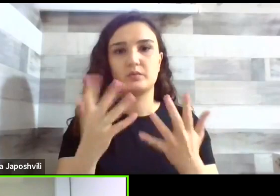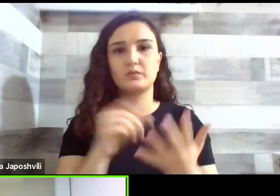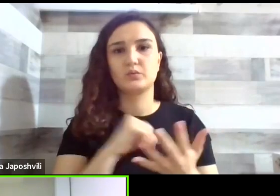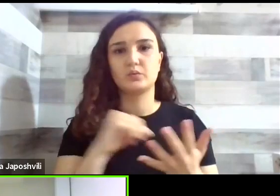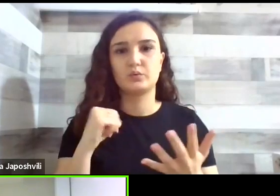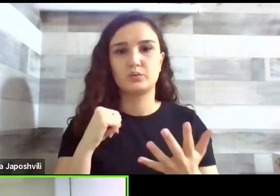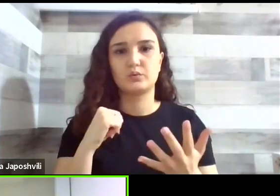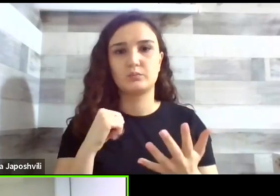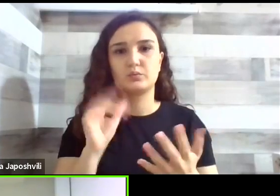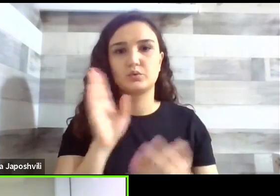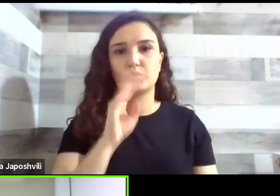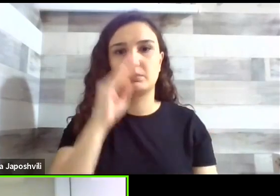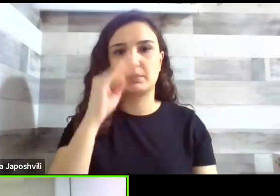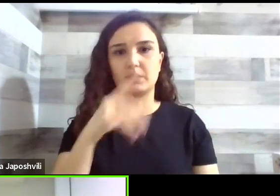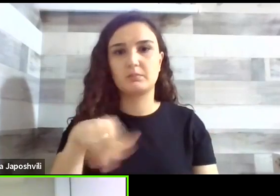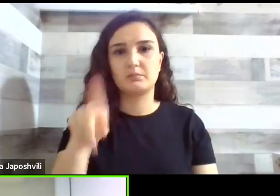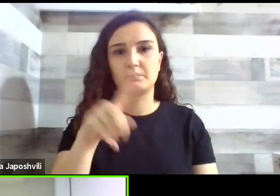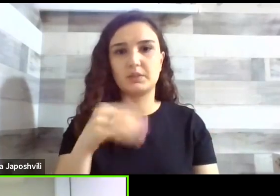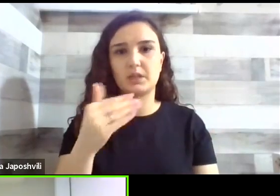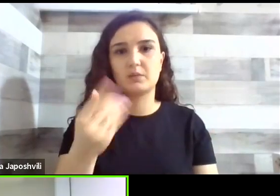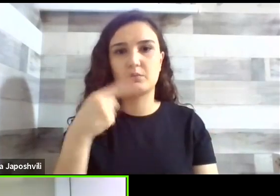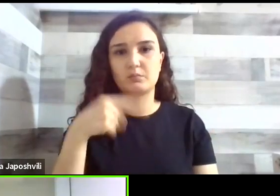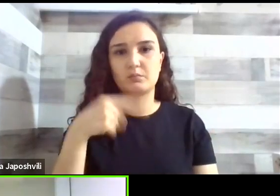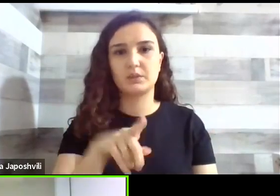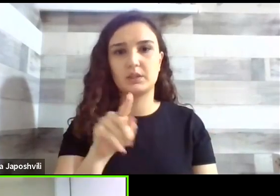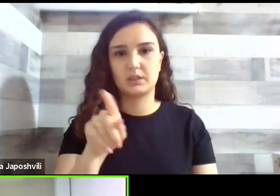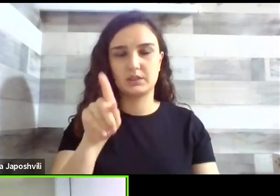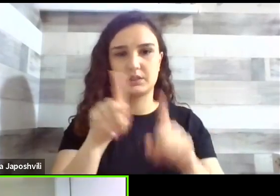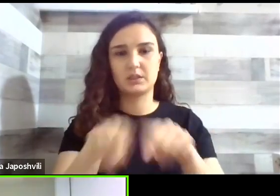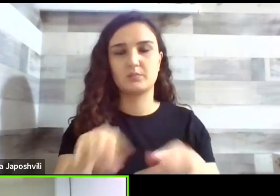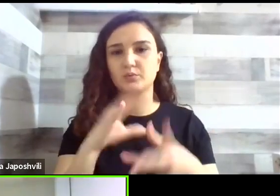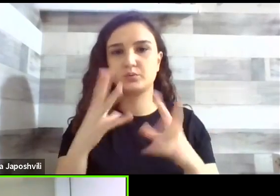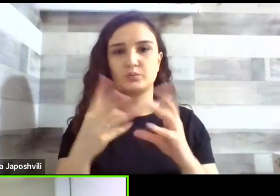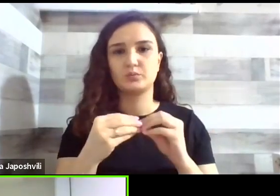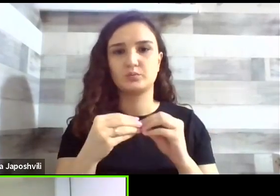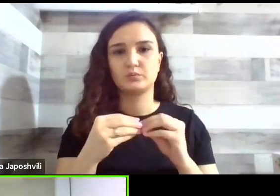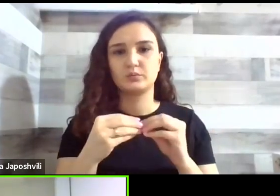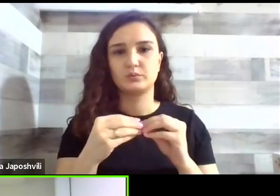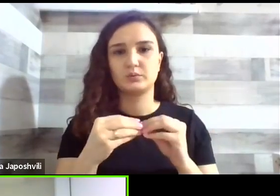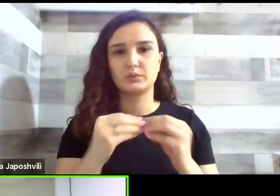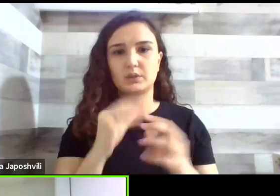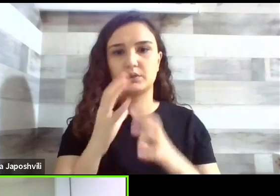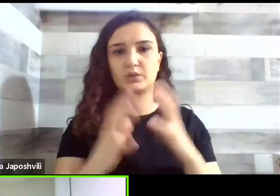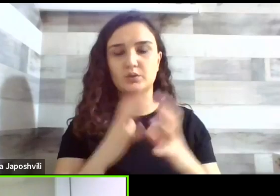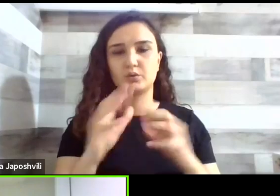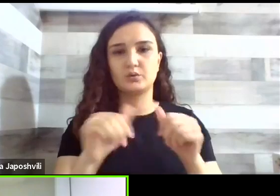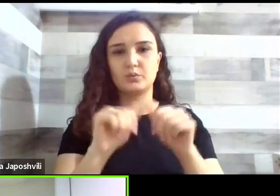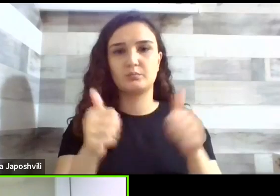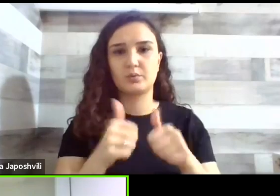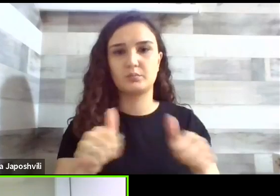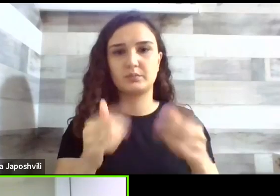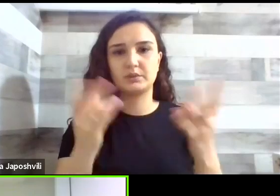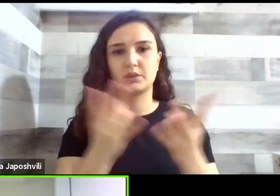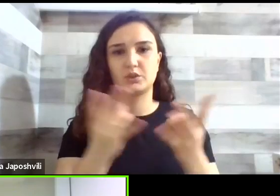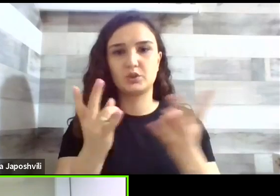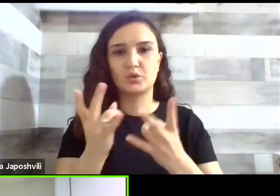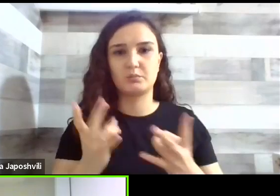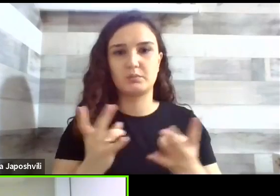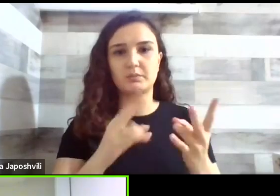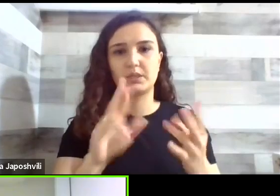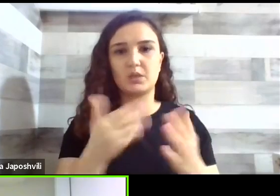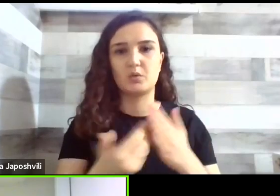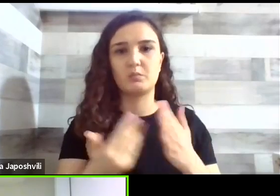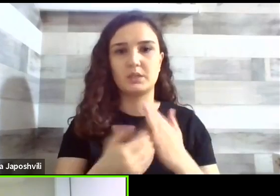პროვაიდერებთან და მშობლების უკავშირიდან გამომდინარეც, აბსოლუტურად ესე ვთქვათ საერთაშორისო ტიპის საჭიროებები და